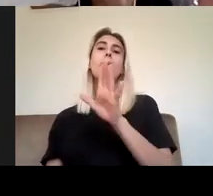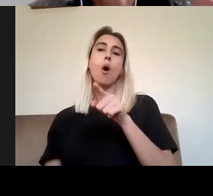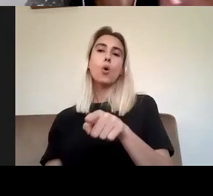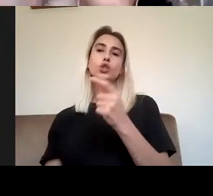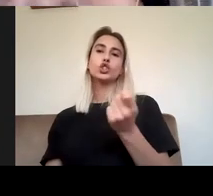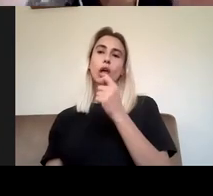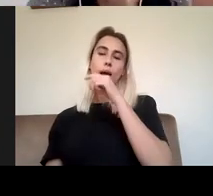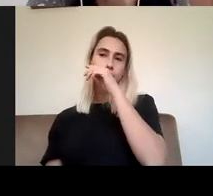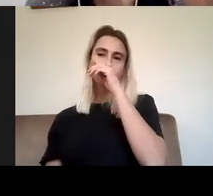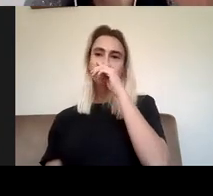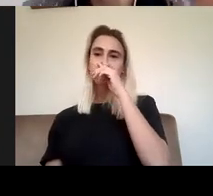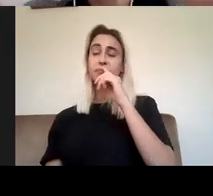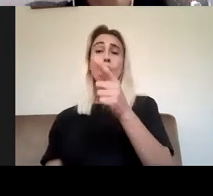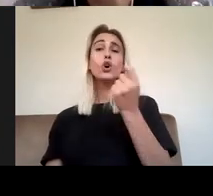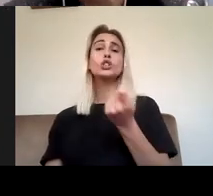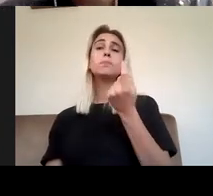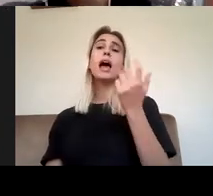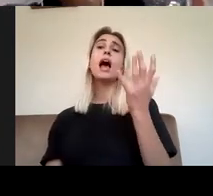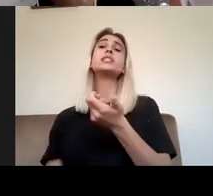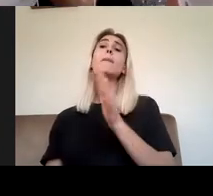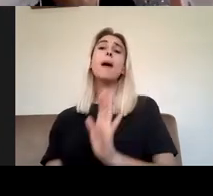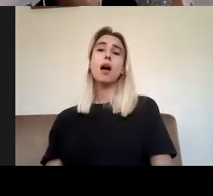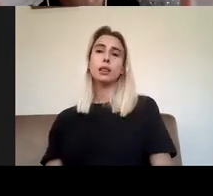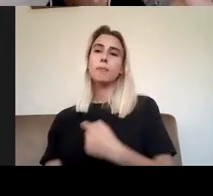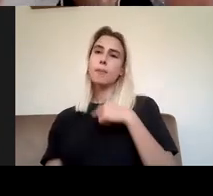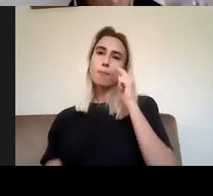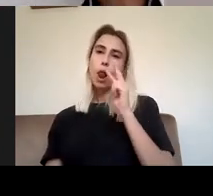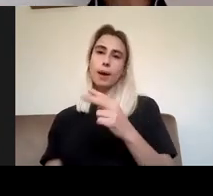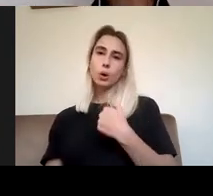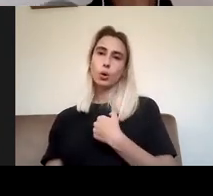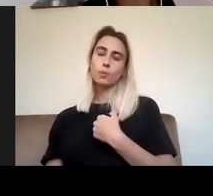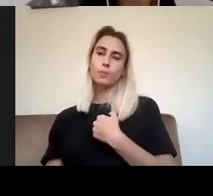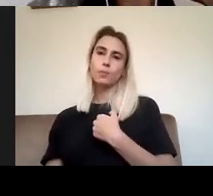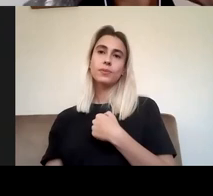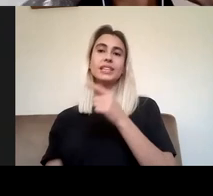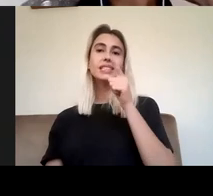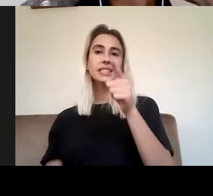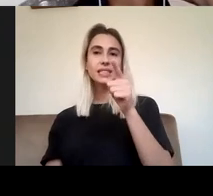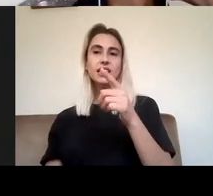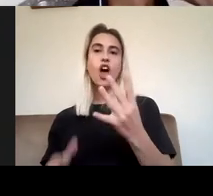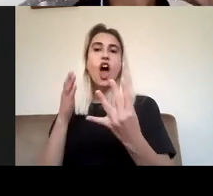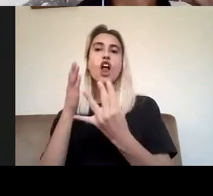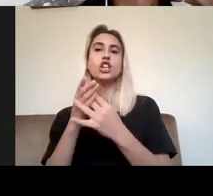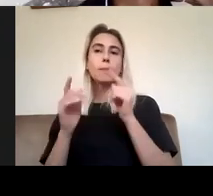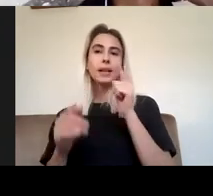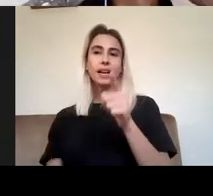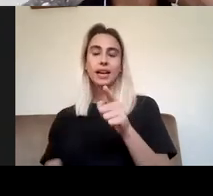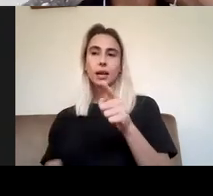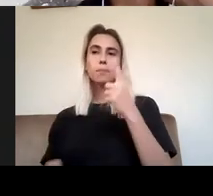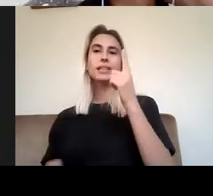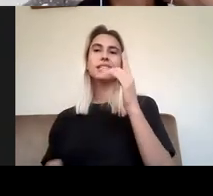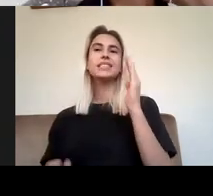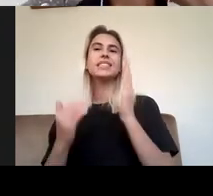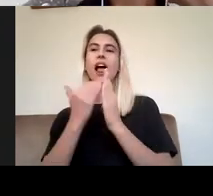Yani o işten para kazanmayın. Bitti. Ben böyle bakıyorum açıkçası. Yani siz erişebilirlik standartlarına göre bir taşıma